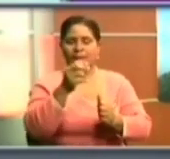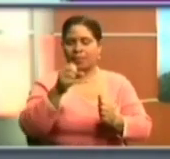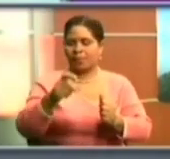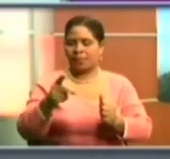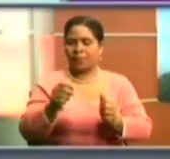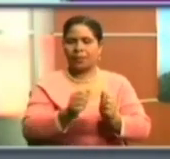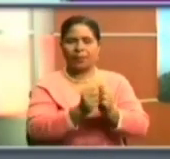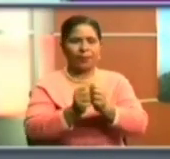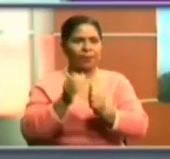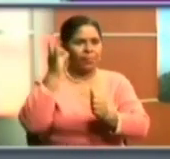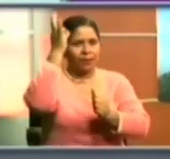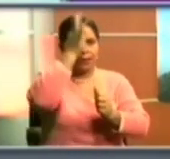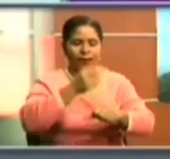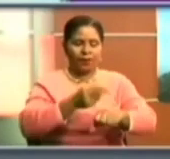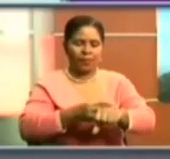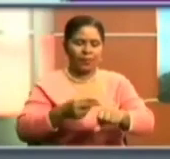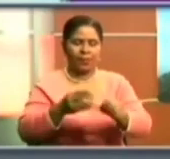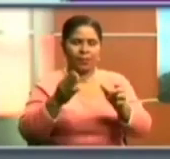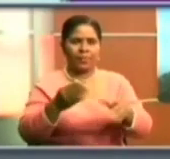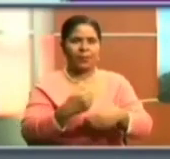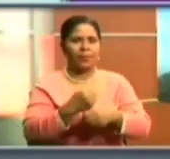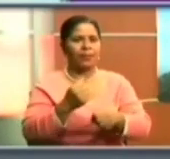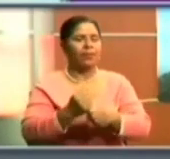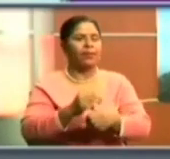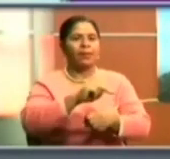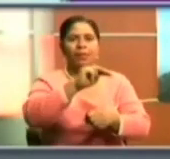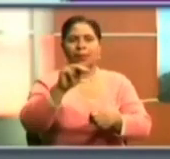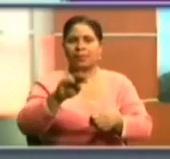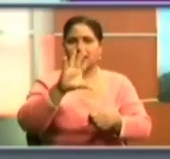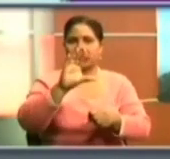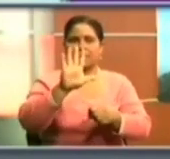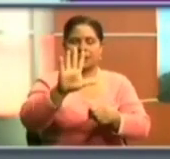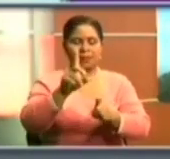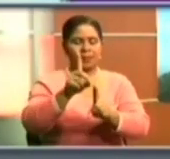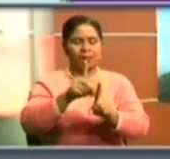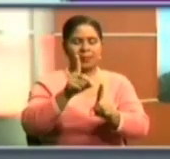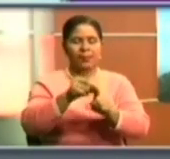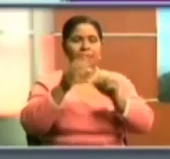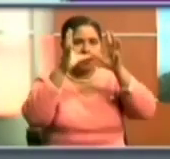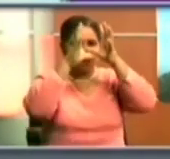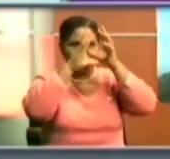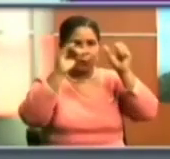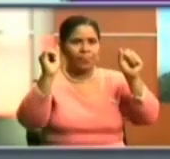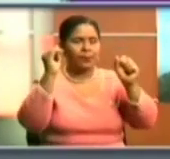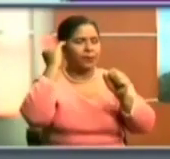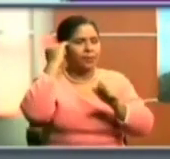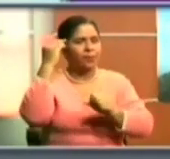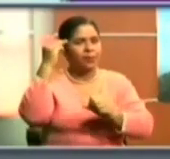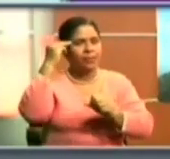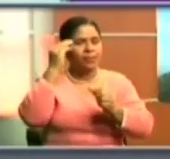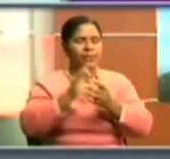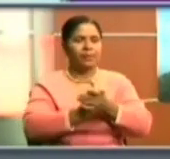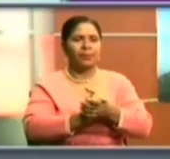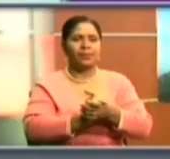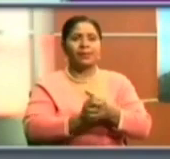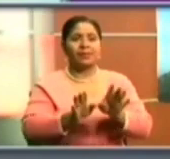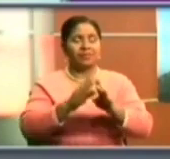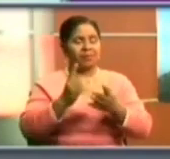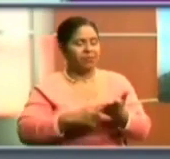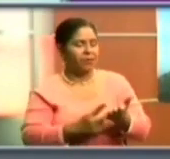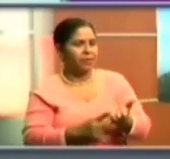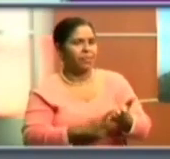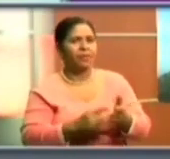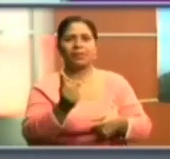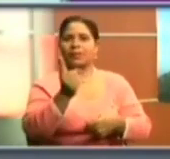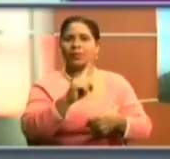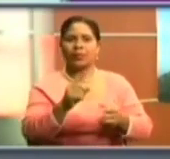franco-haïtienne, démarrée mardi 5 décembre dans Port-au-Prince. C'est le président républicain Jovenel Moïse qui l'ouvre des baillots.